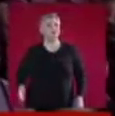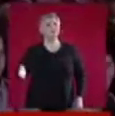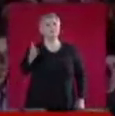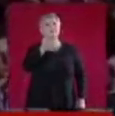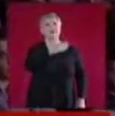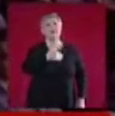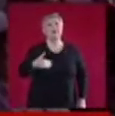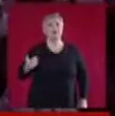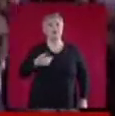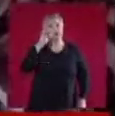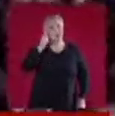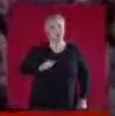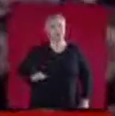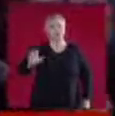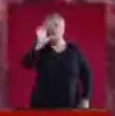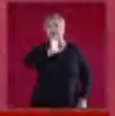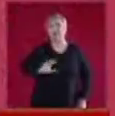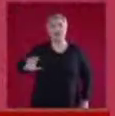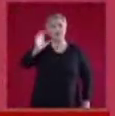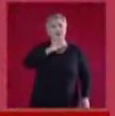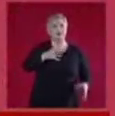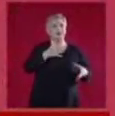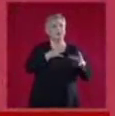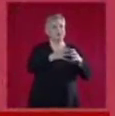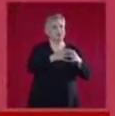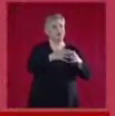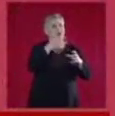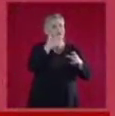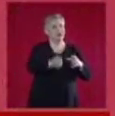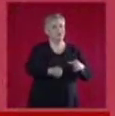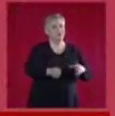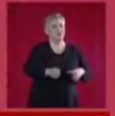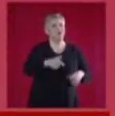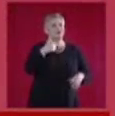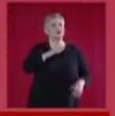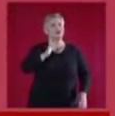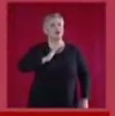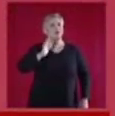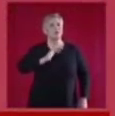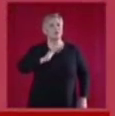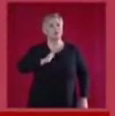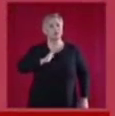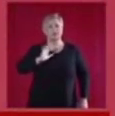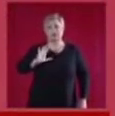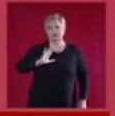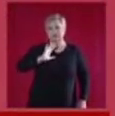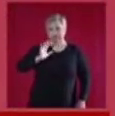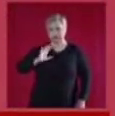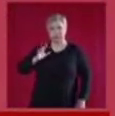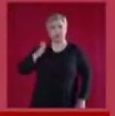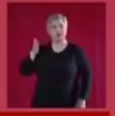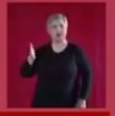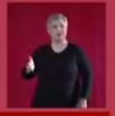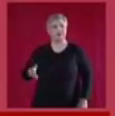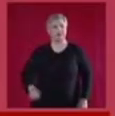κάθε γωνιά της ευρώπης οι πολίτες ν και επιδιώκουν να δουν μια άλλη ευρώπη μια ευρώπη που θα δομείται